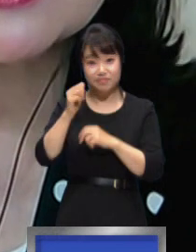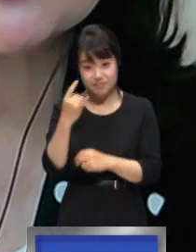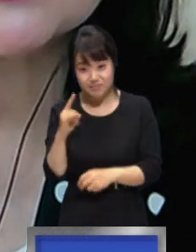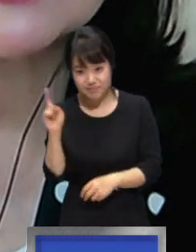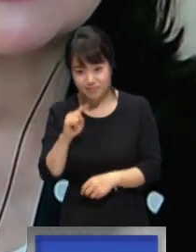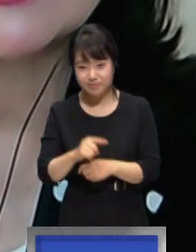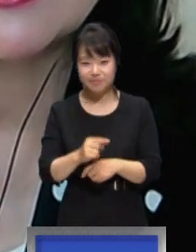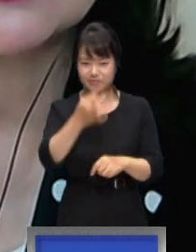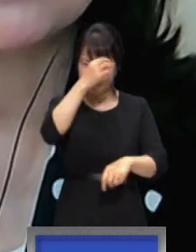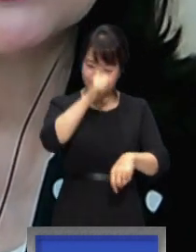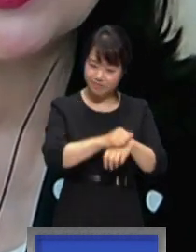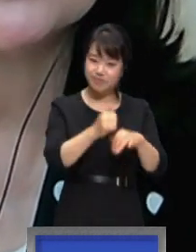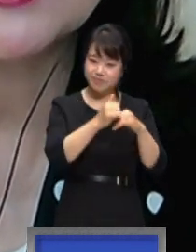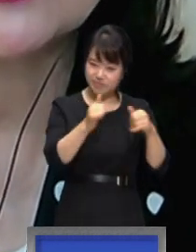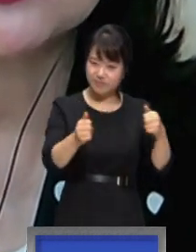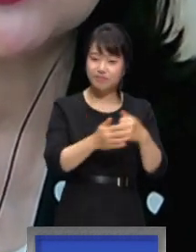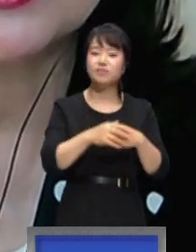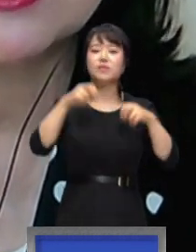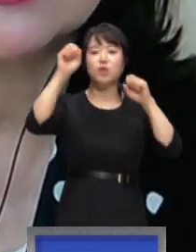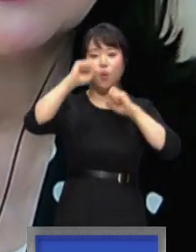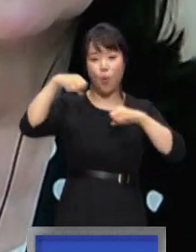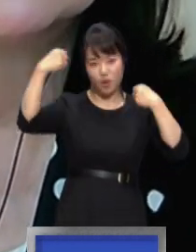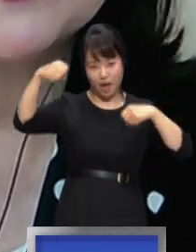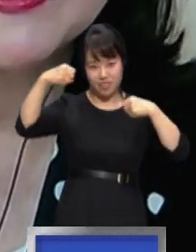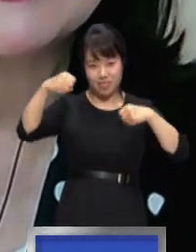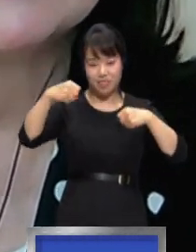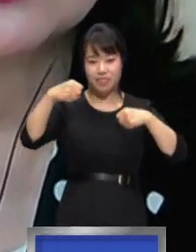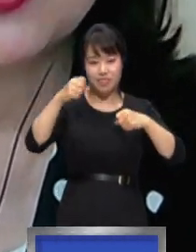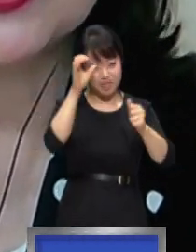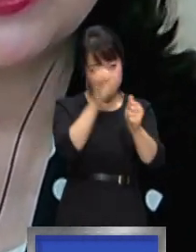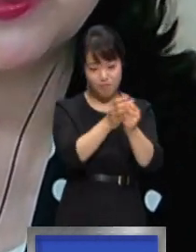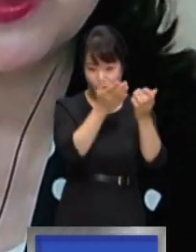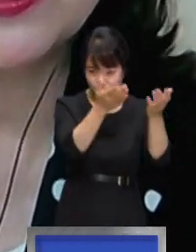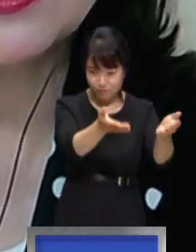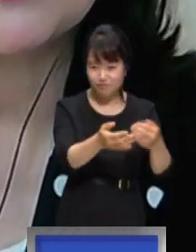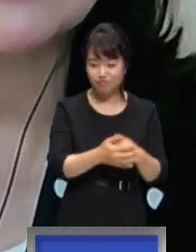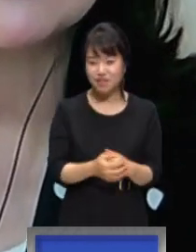지역 예술가들에게 공연 기회를 준다는 의미가 있는